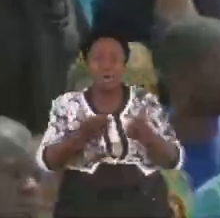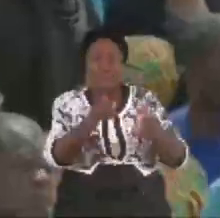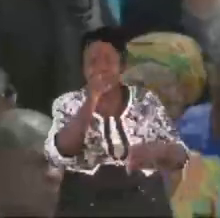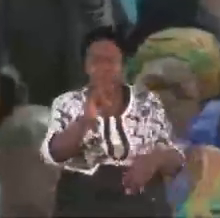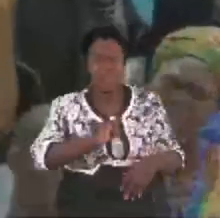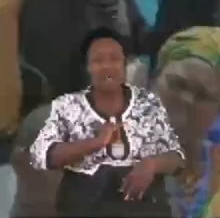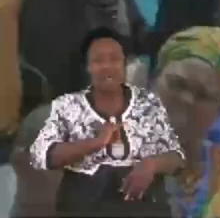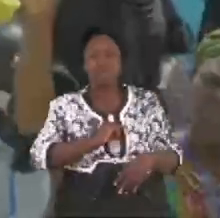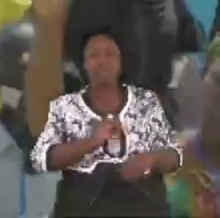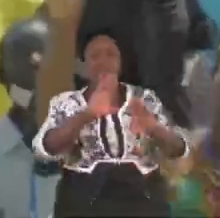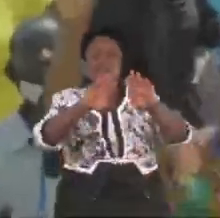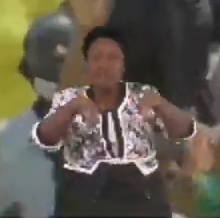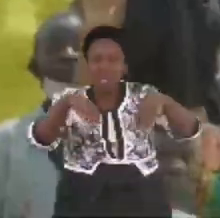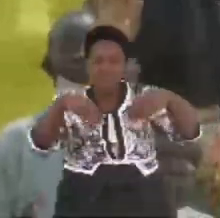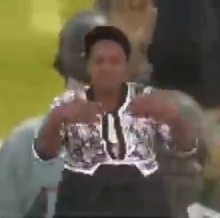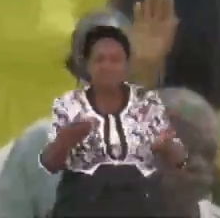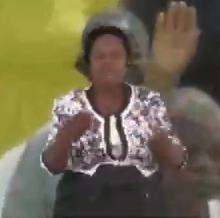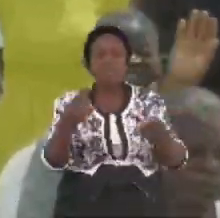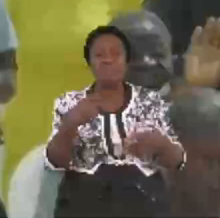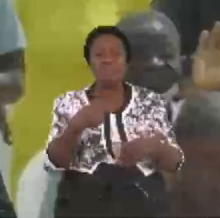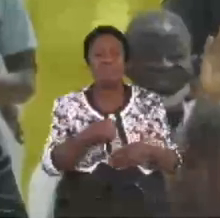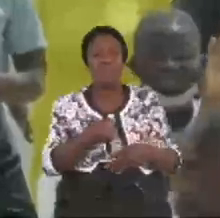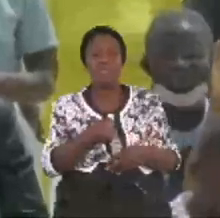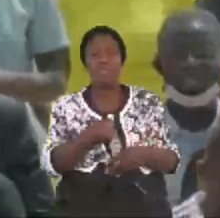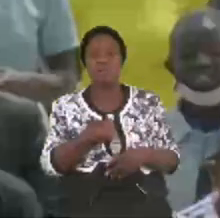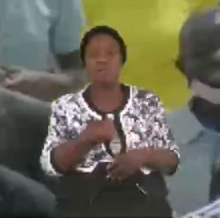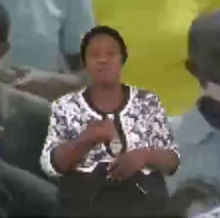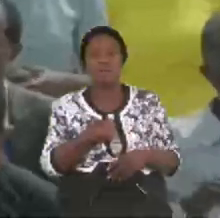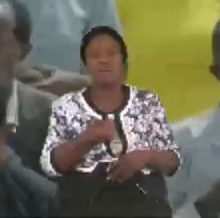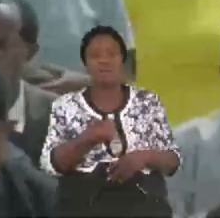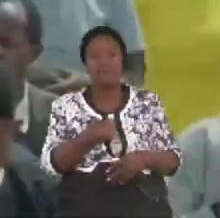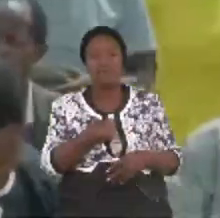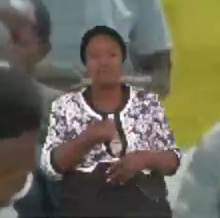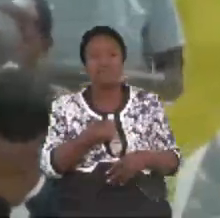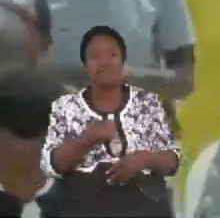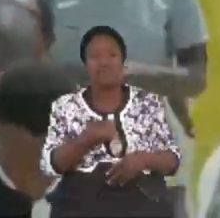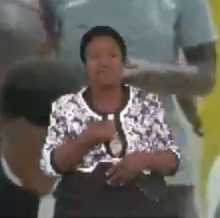voici. Donne-moi de ta provision surnaturelle.